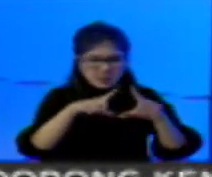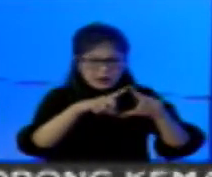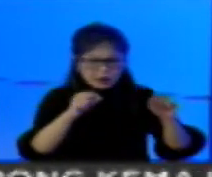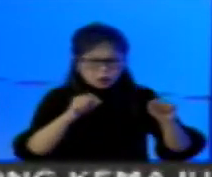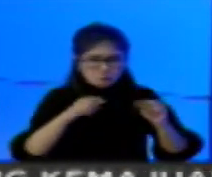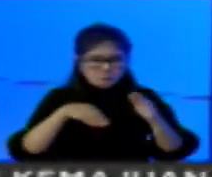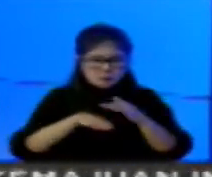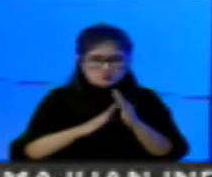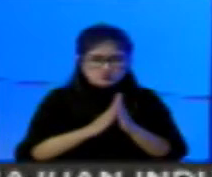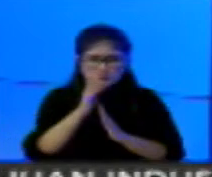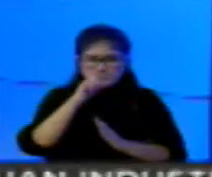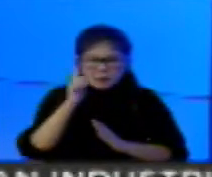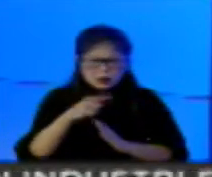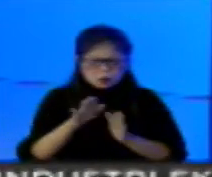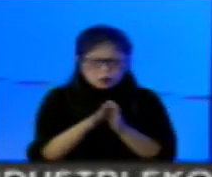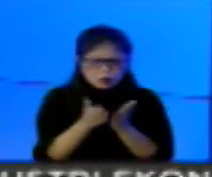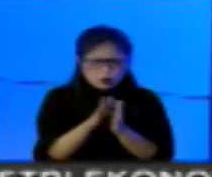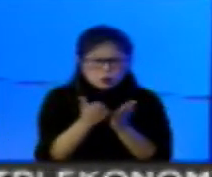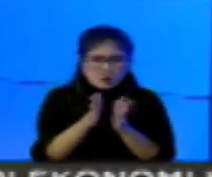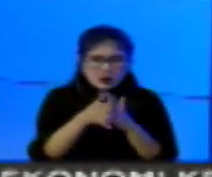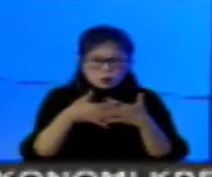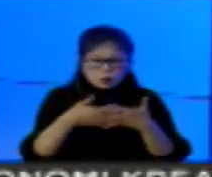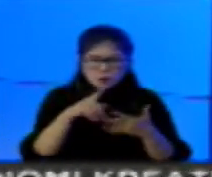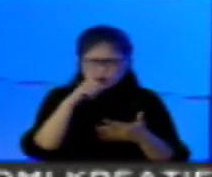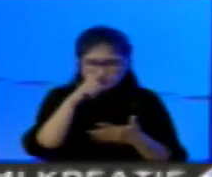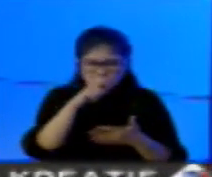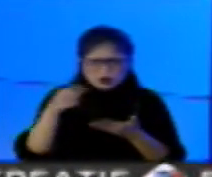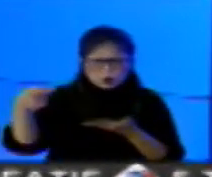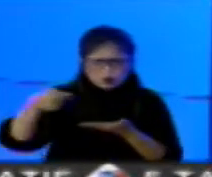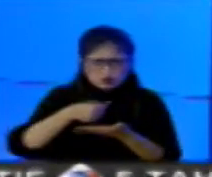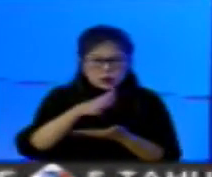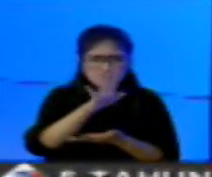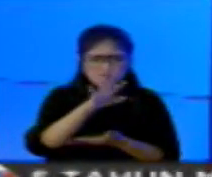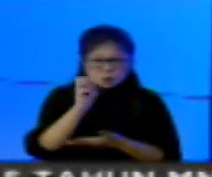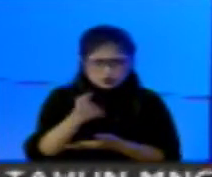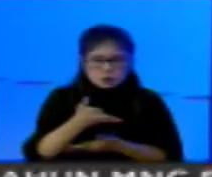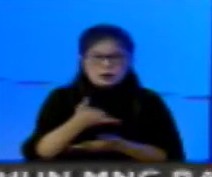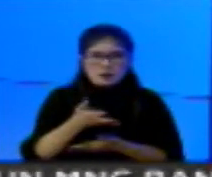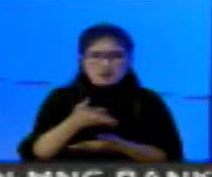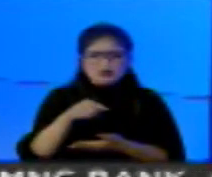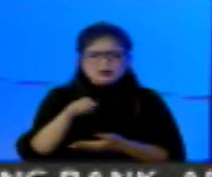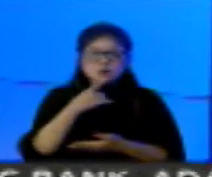pelaku, buku ajaran sesat, foto-foto, uang tunai Rp5 juta, serta jimat.